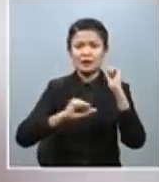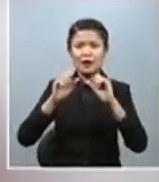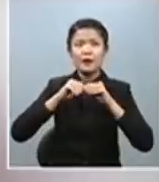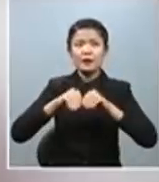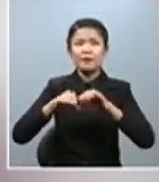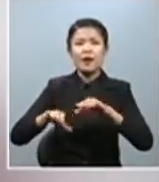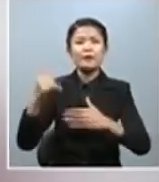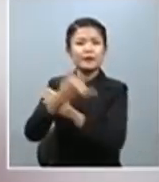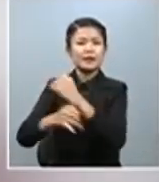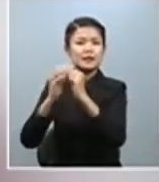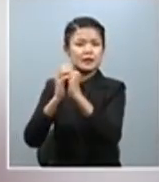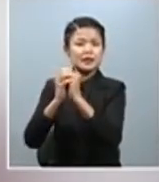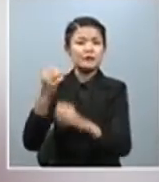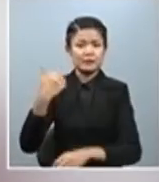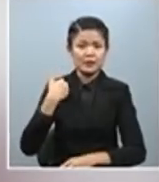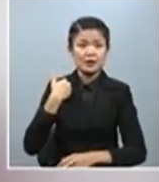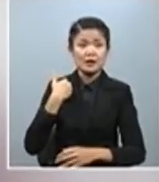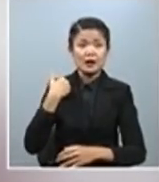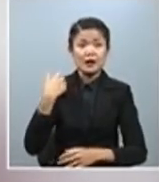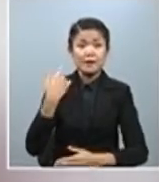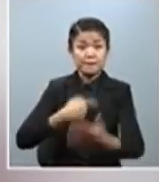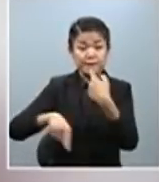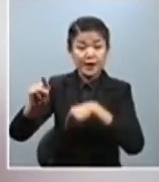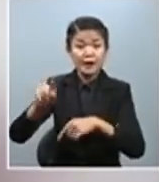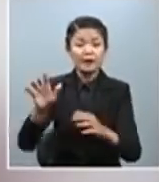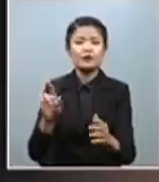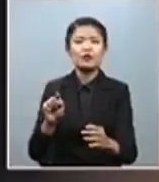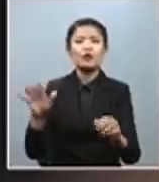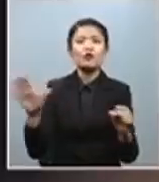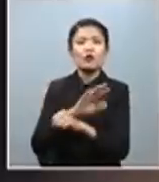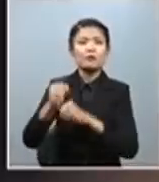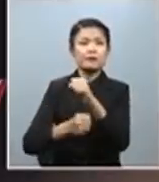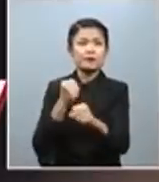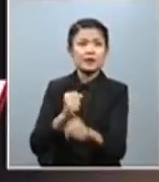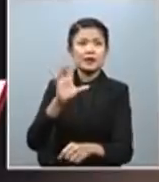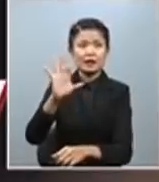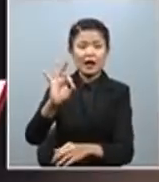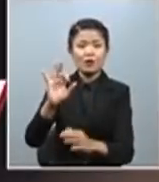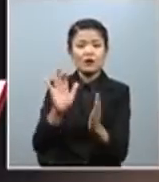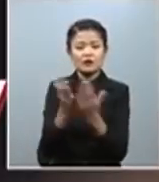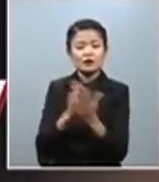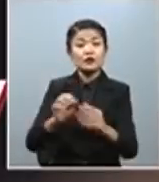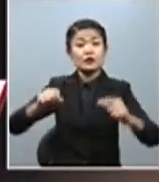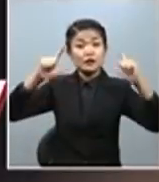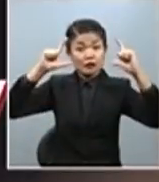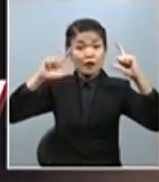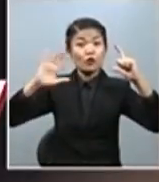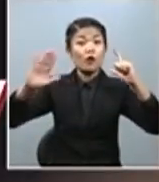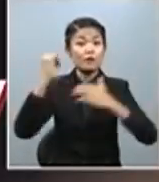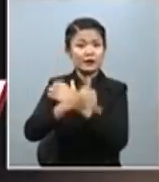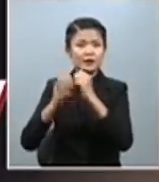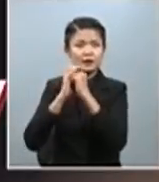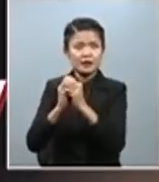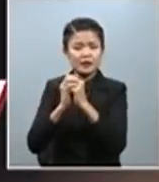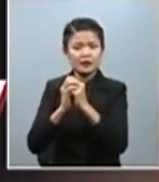ช่นเดียวกันครับเพราะว่าล่าสุดไปถ่ายแบบขึ้นปกครบรอบ9ปีนะครับนิตยสารชื่อดังของจีนอย่าง Harper Bazaar Jewelry ถึง2ป